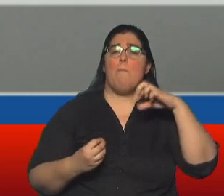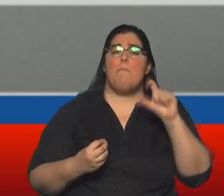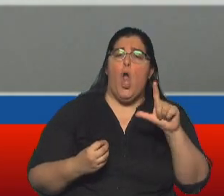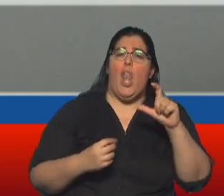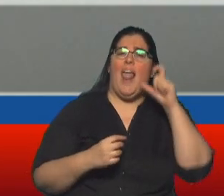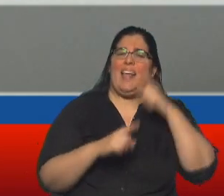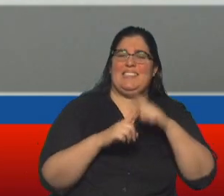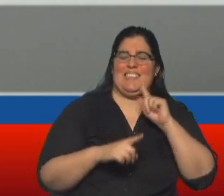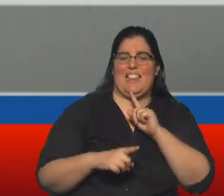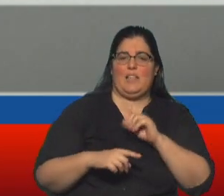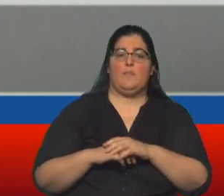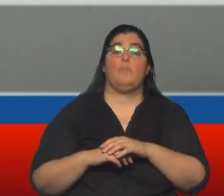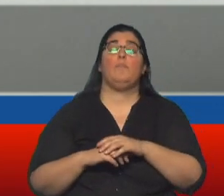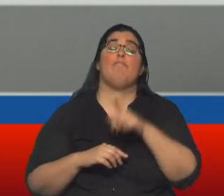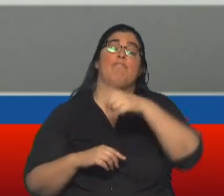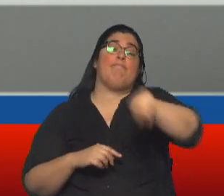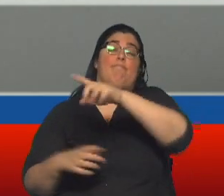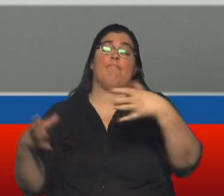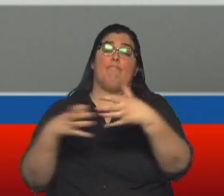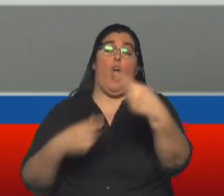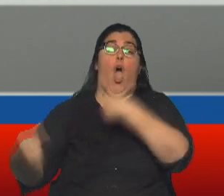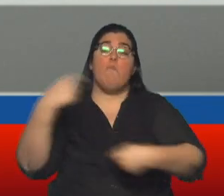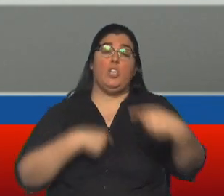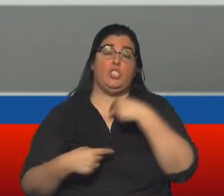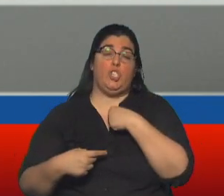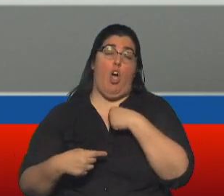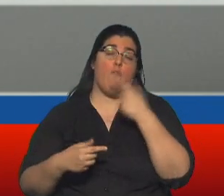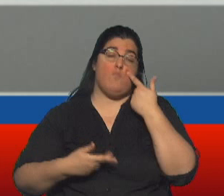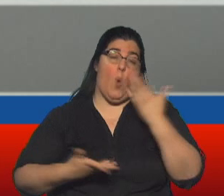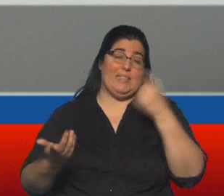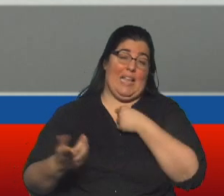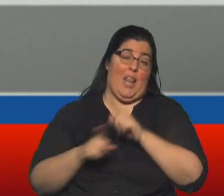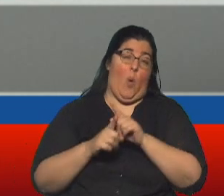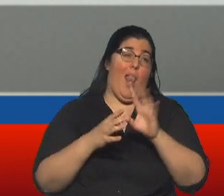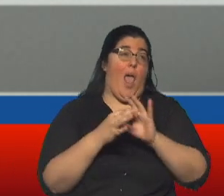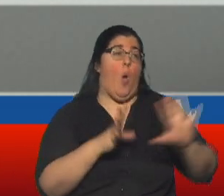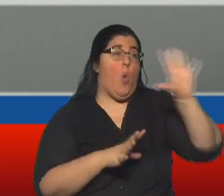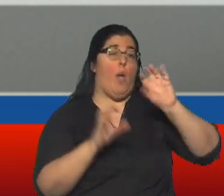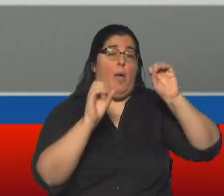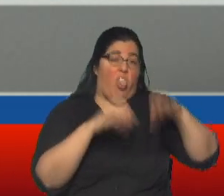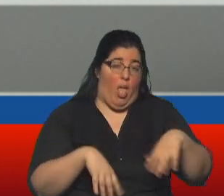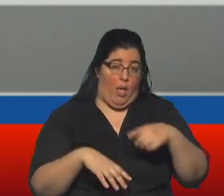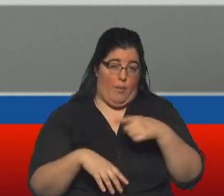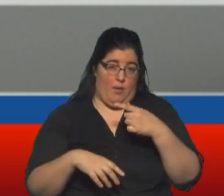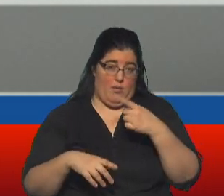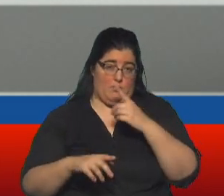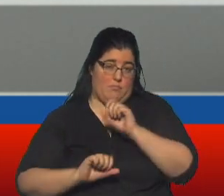Szanowna opozycja próbuje insynuować nam, że chcemy doprowadzić do